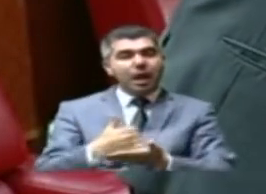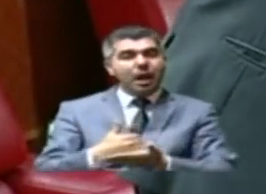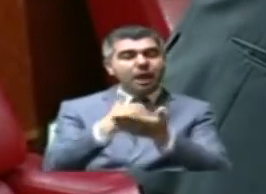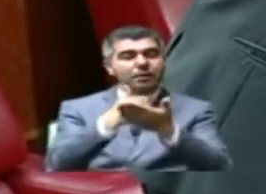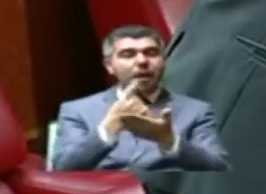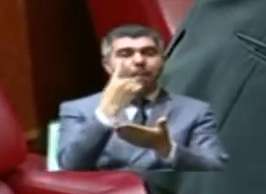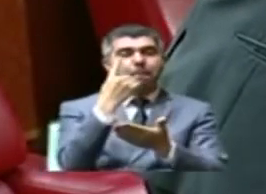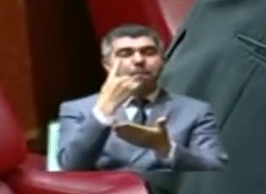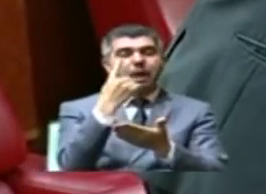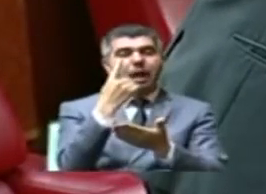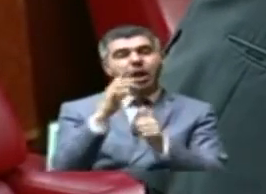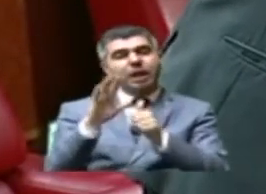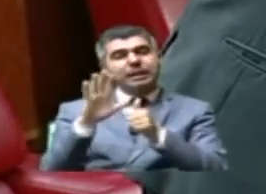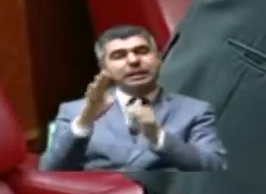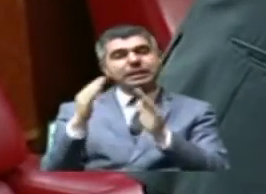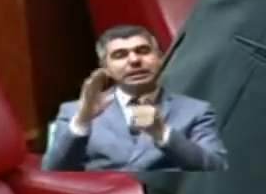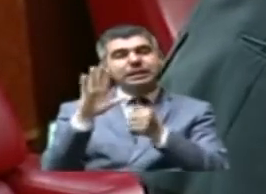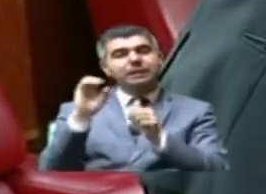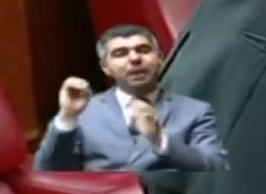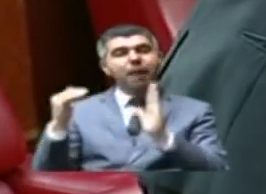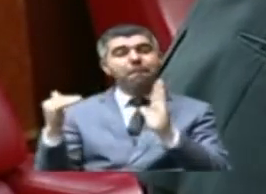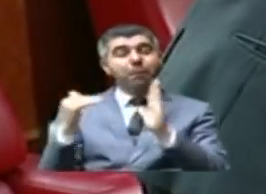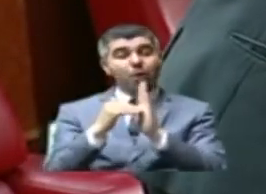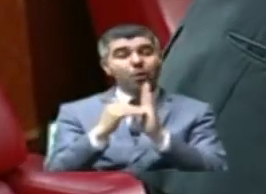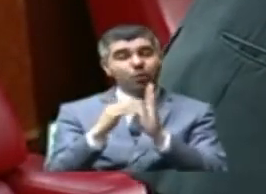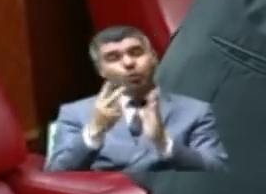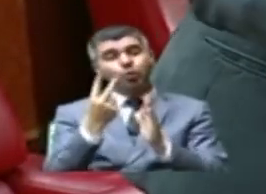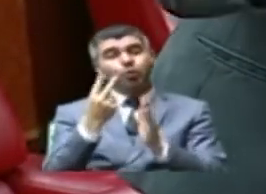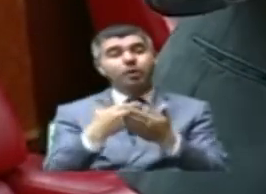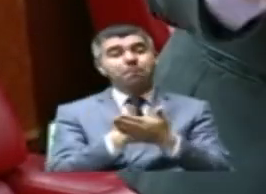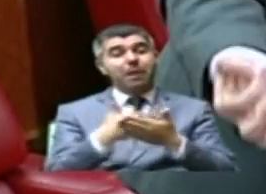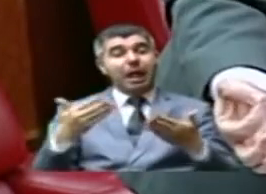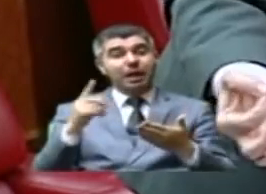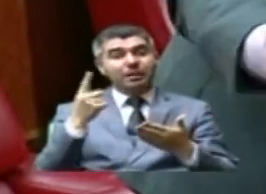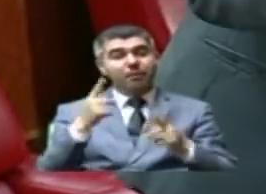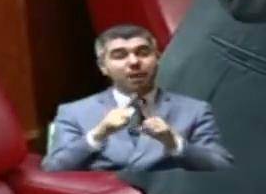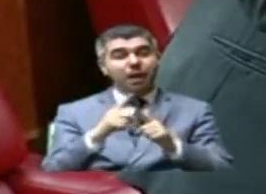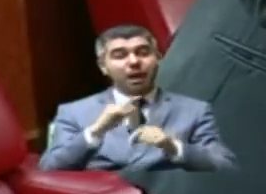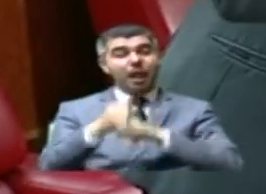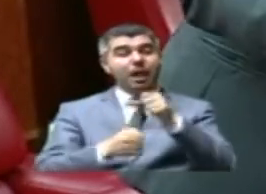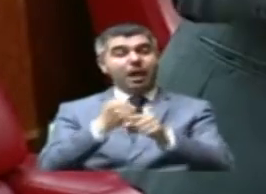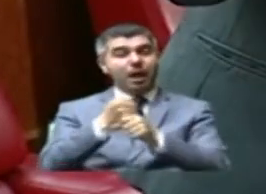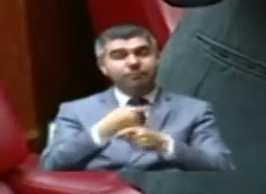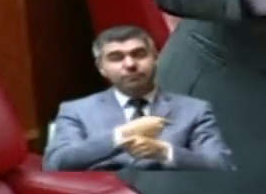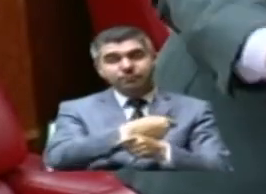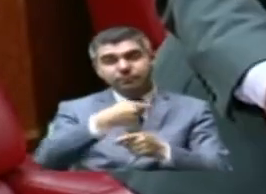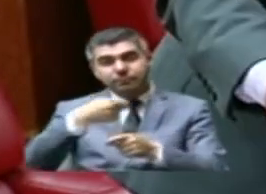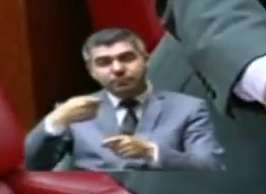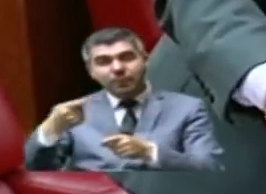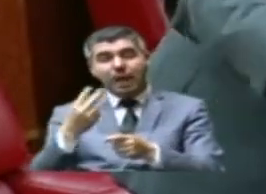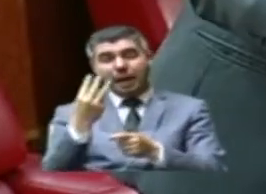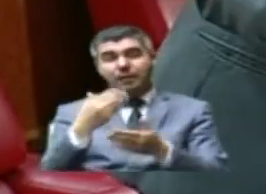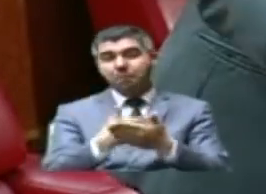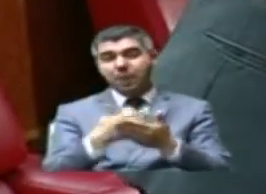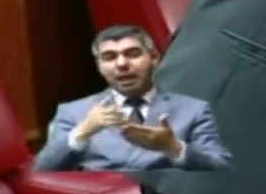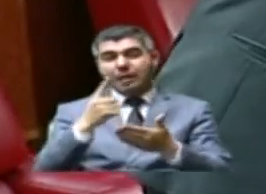1.5 مليار تقريبا إلى 1.7 مليار سنويا لا يرقى إلى المستوى ديال الخصاص اللي هو بالمعدل 3 مليار ديال